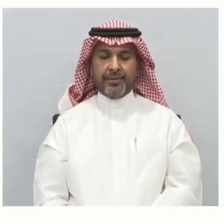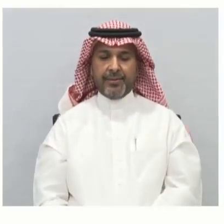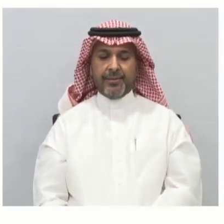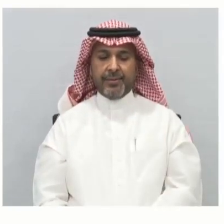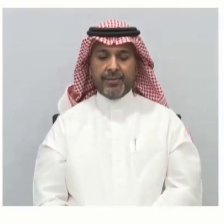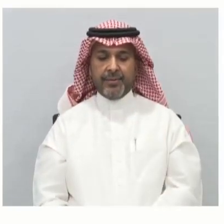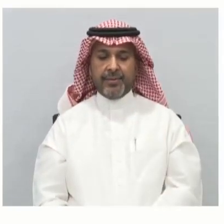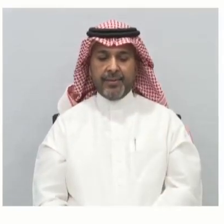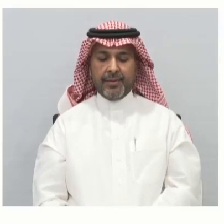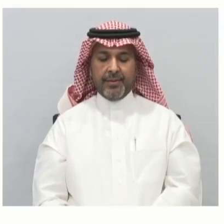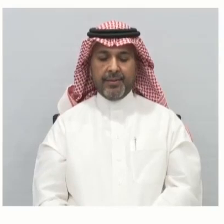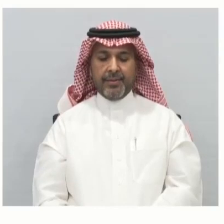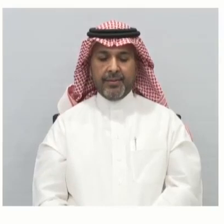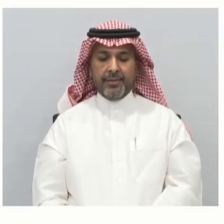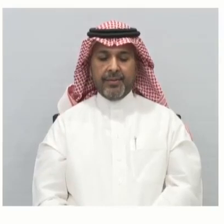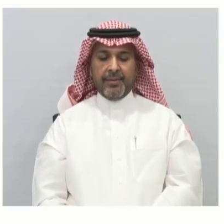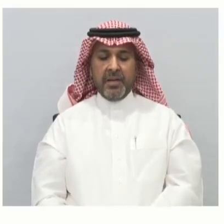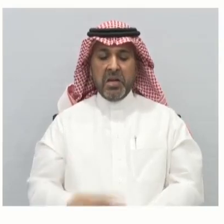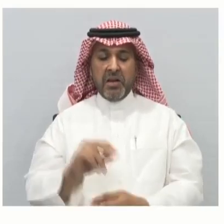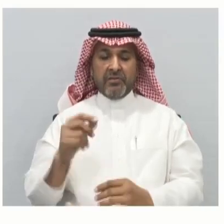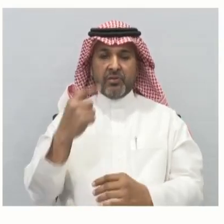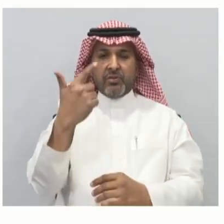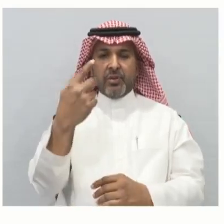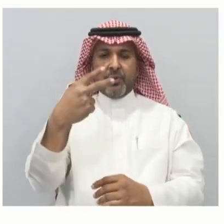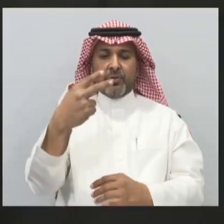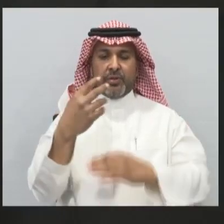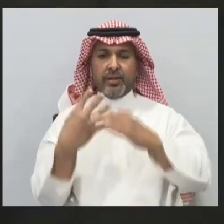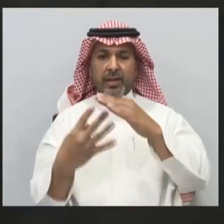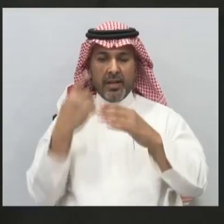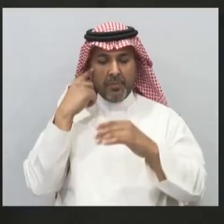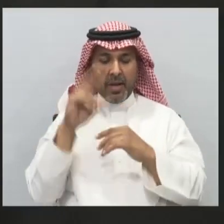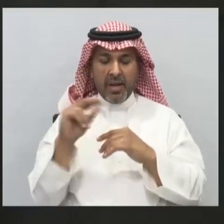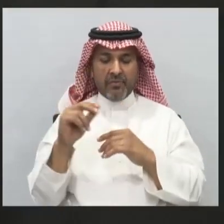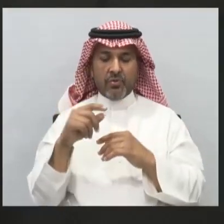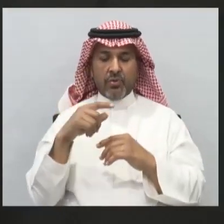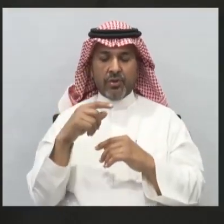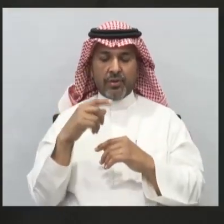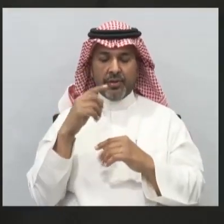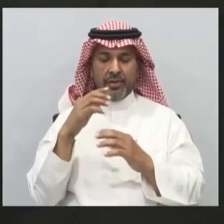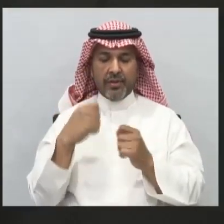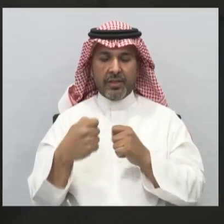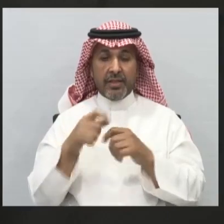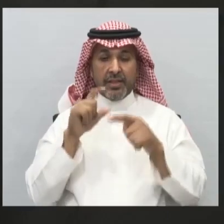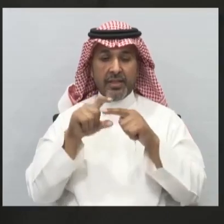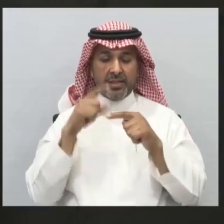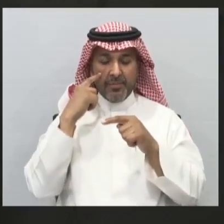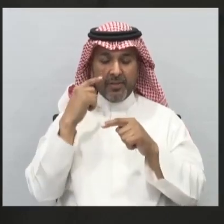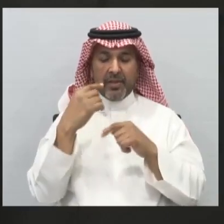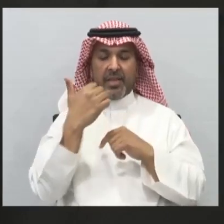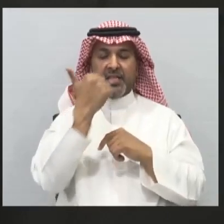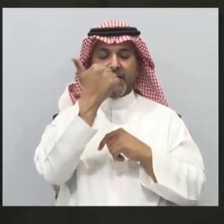وكان لو عندنا 27 ريال اريد توزيعه على اربعه يحصل كل واحد على سته